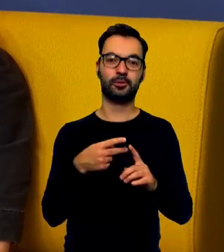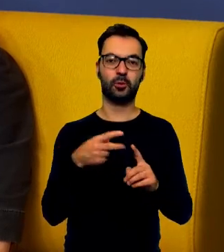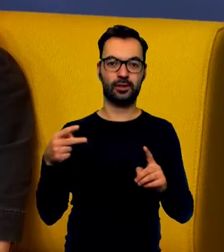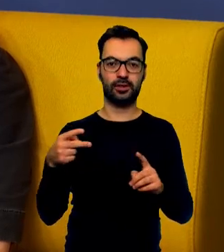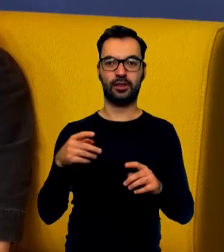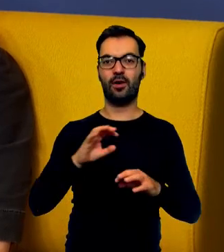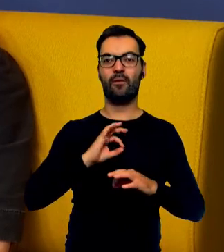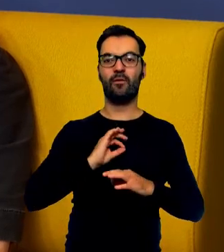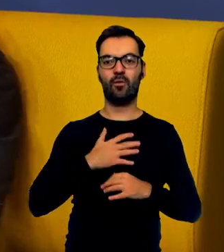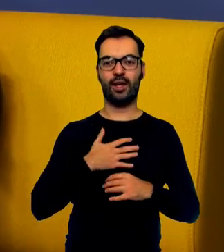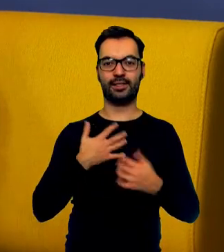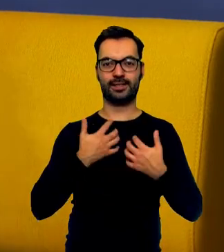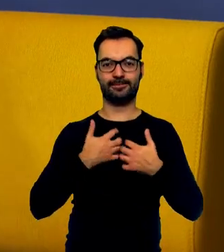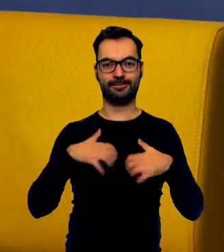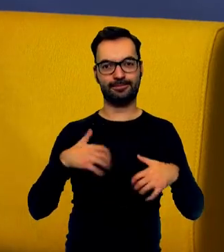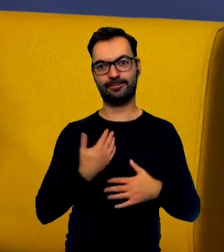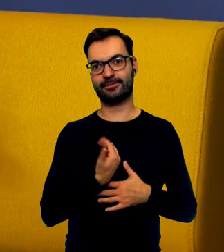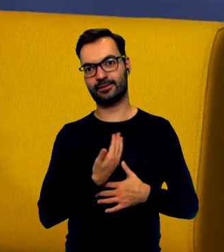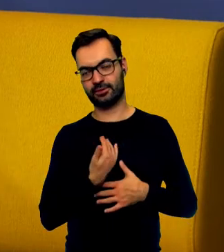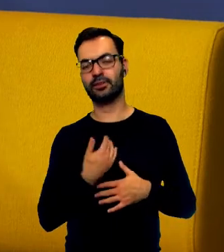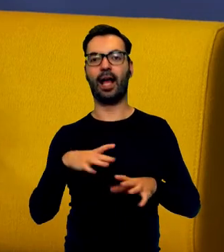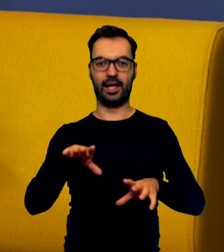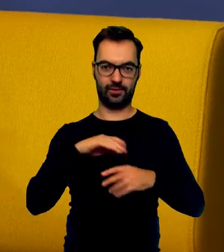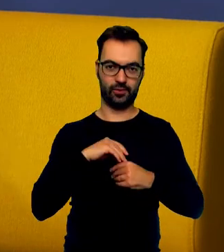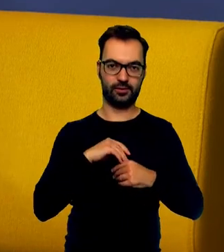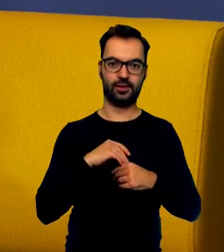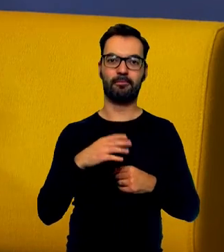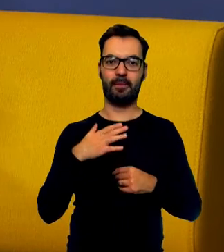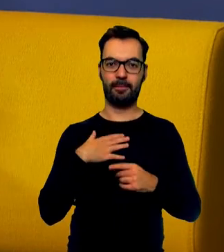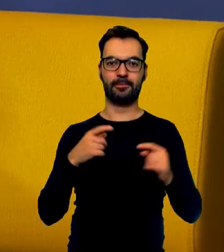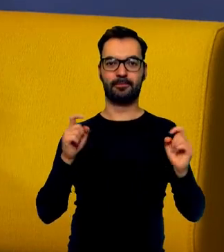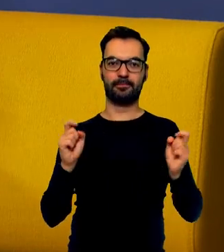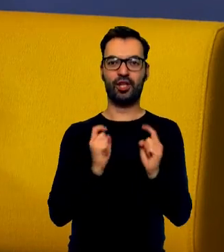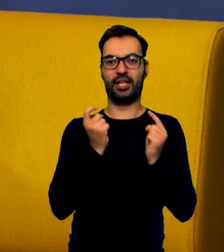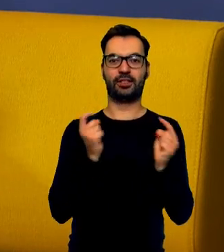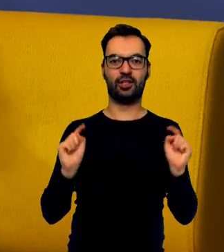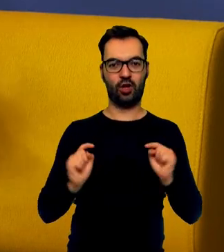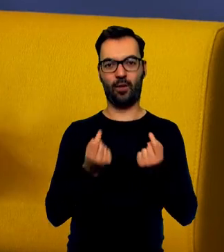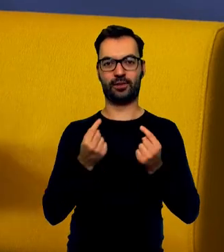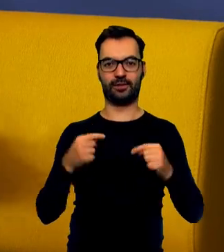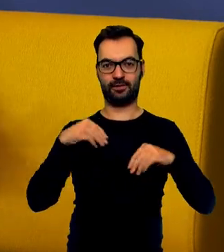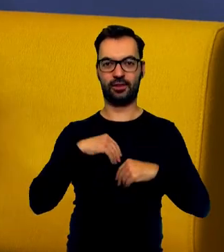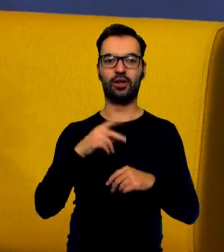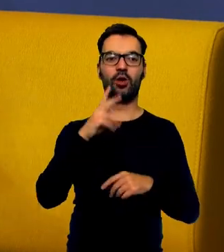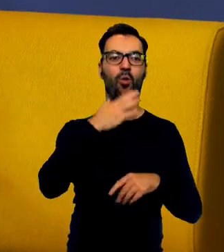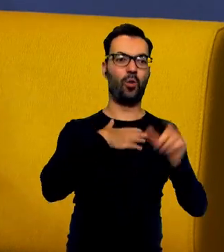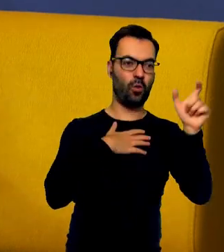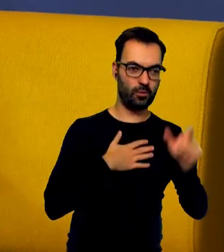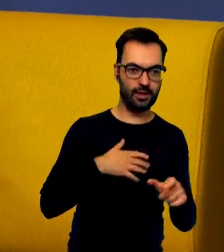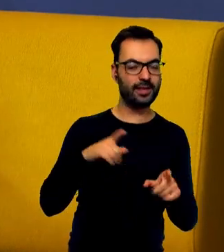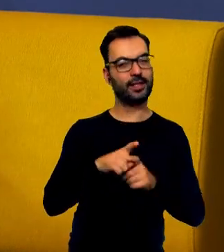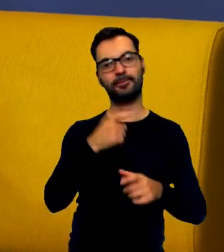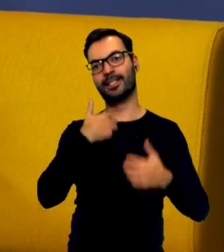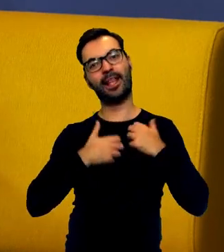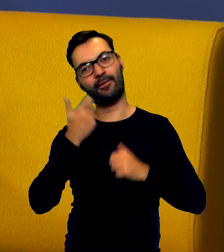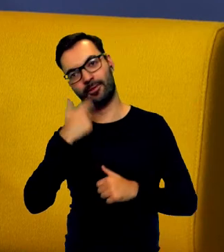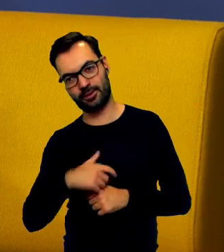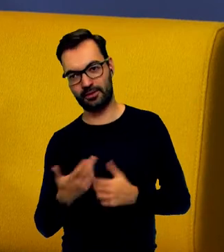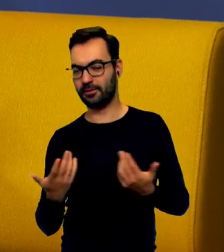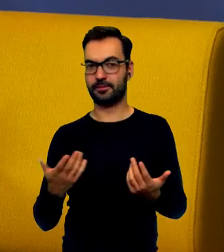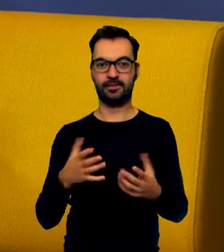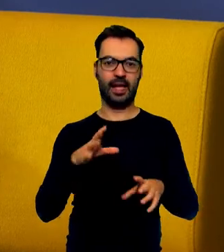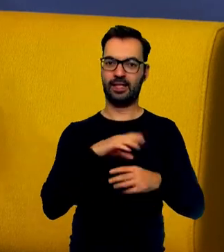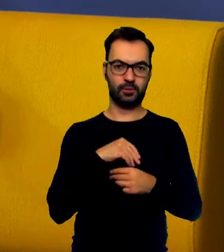zaakceptować własną ambiwalencję, że ja mogę mieć sprzeczne tendencje i mam sprzeczne tendencje, kogoś lubię, a jednocześnie ktoś może mnie irytować